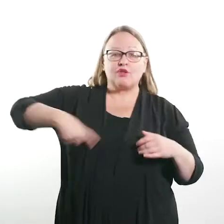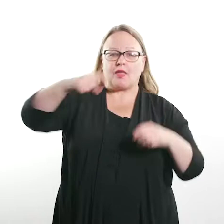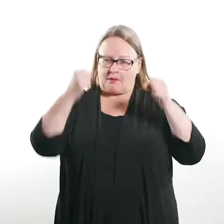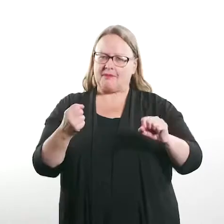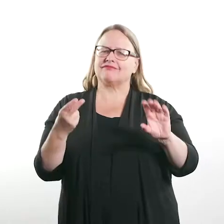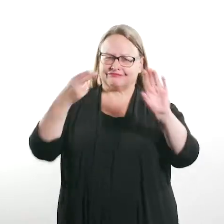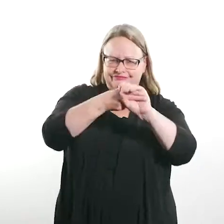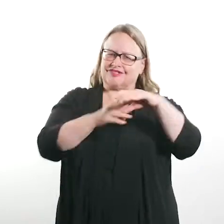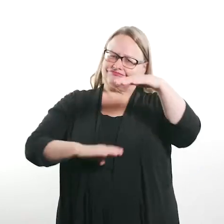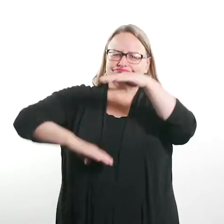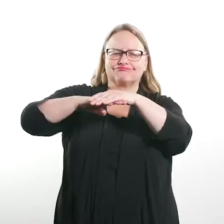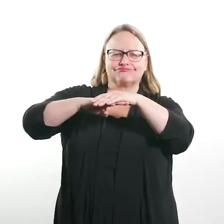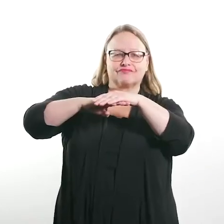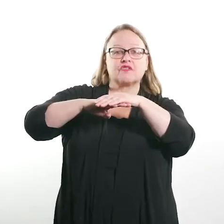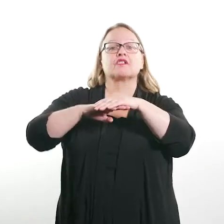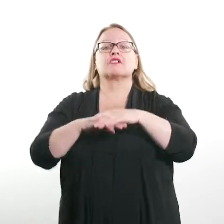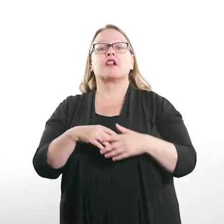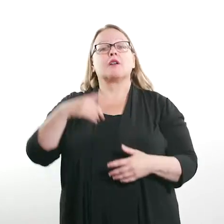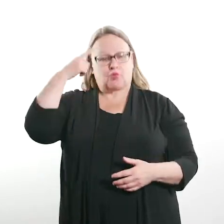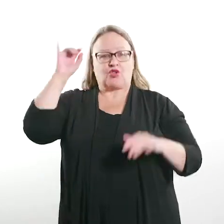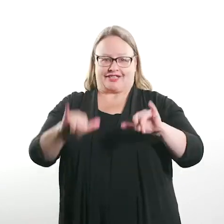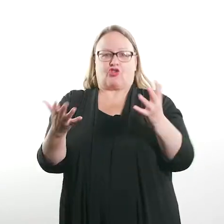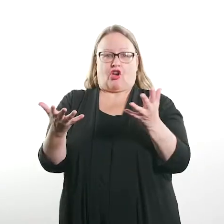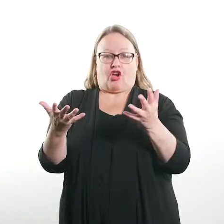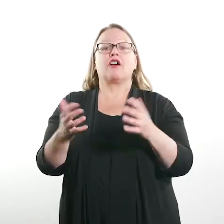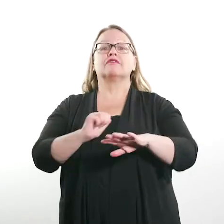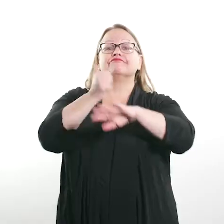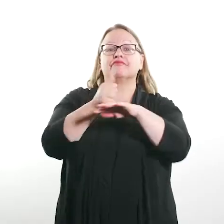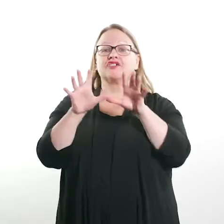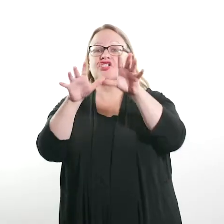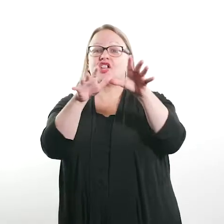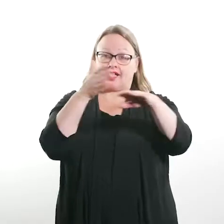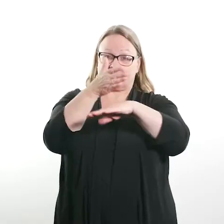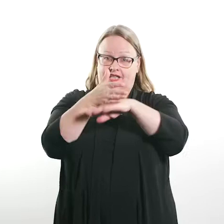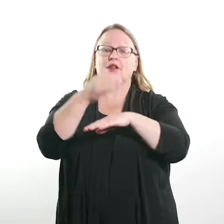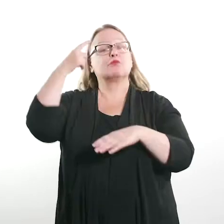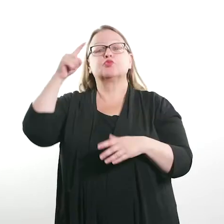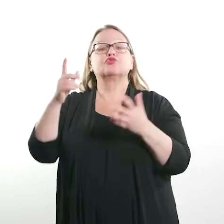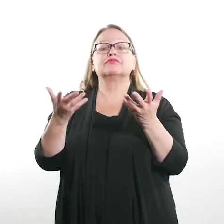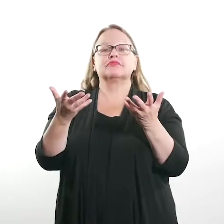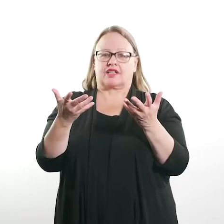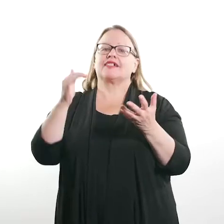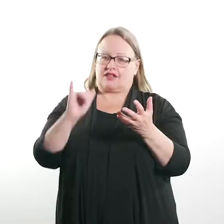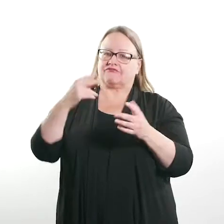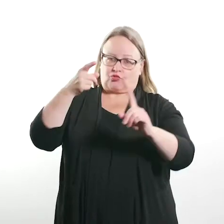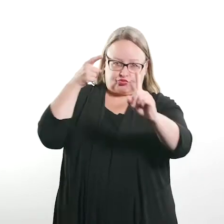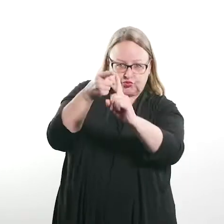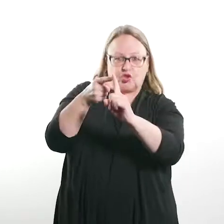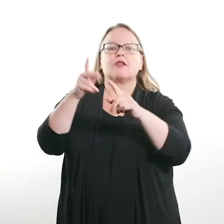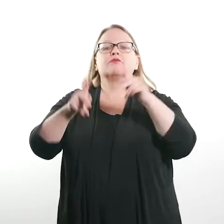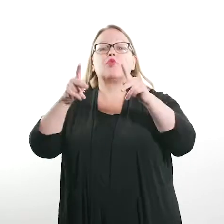leur maximum. De là découle notre stratégie d'accessibilité de la fonction publique. C'est